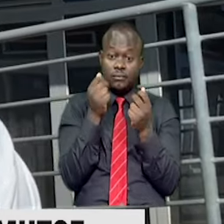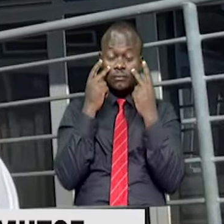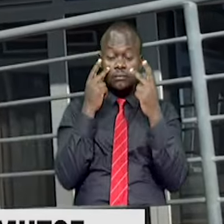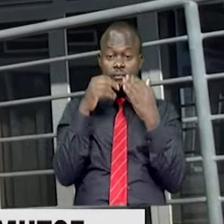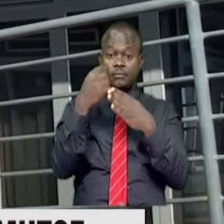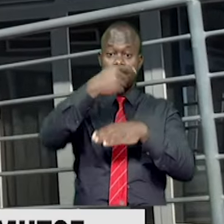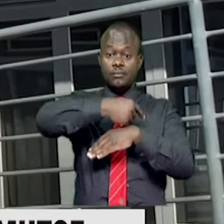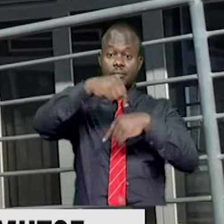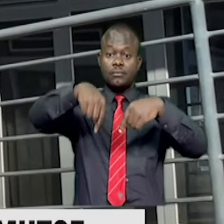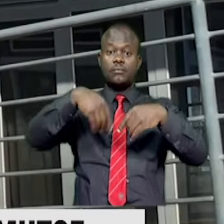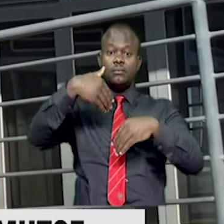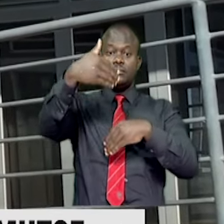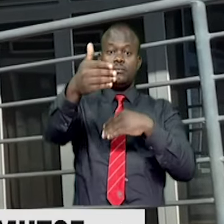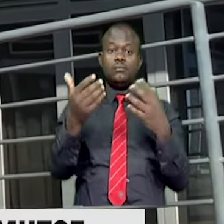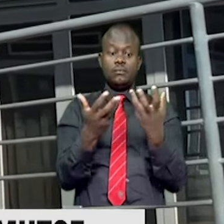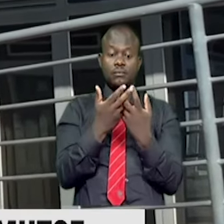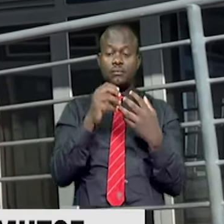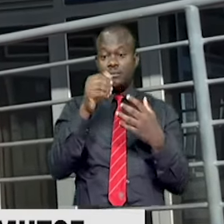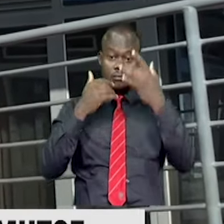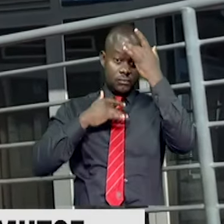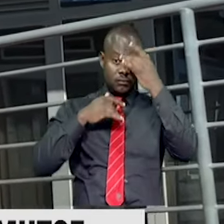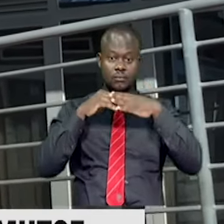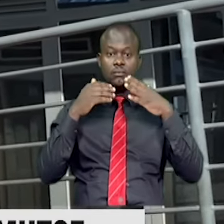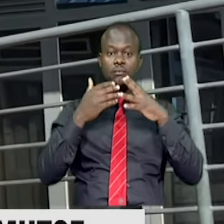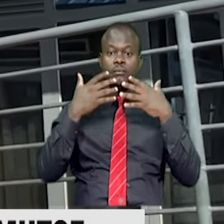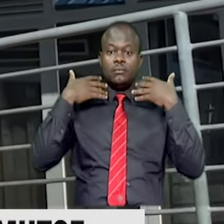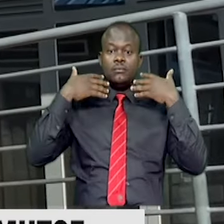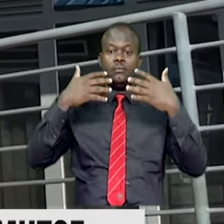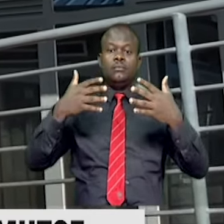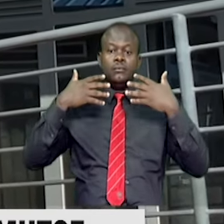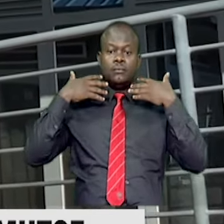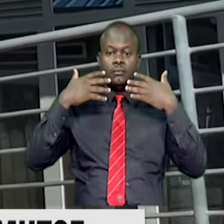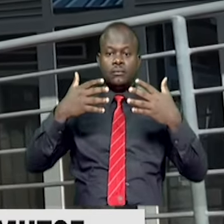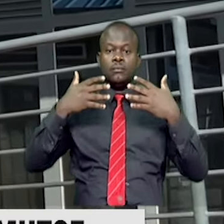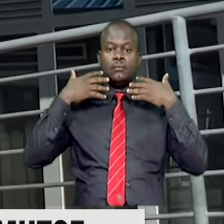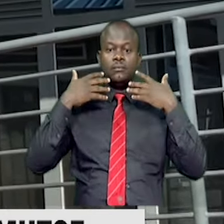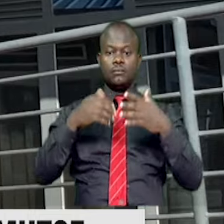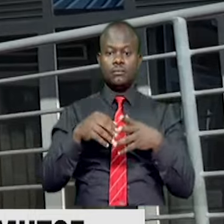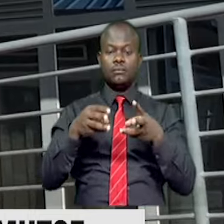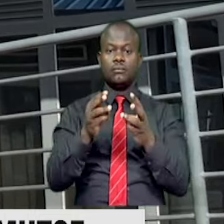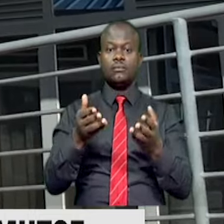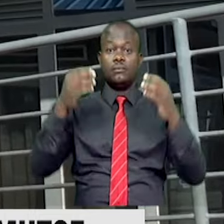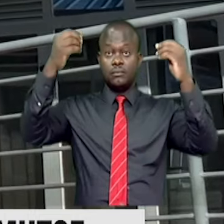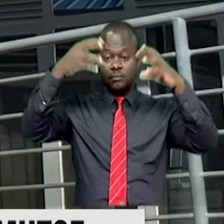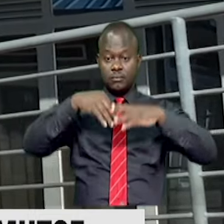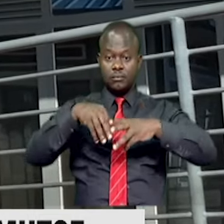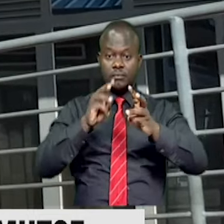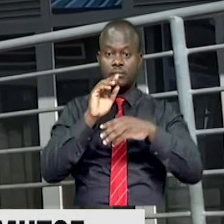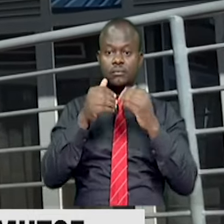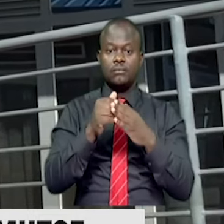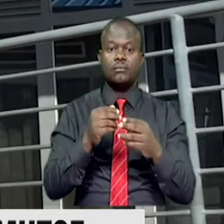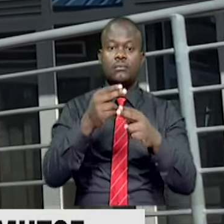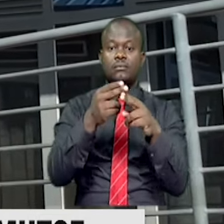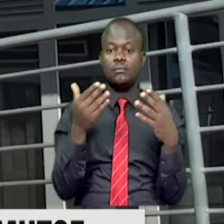minsi iri kugendana n'ubundi burwayi bwo mu myanya y'ubuhumekero nabwo bwarazamutse ku buryo bugaragara, ku buryo abantu bashobora